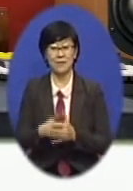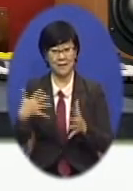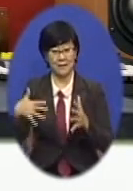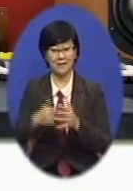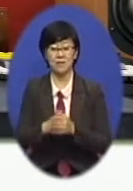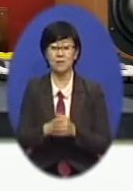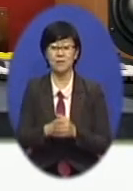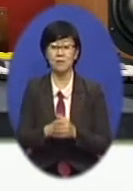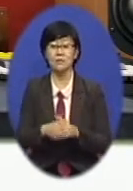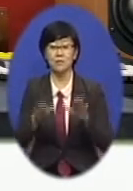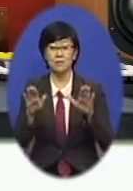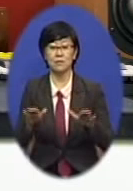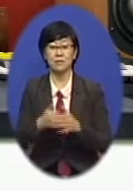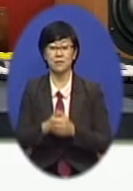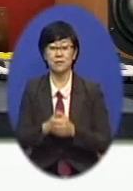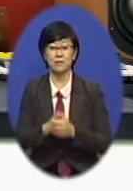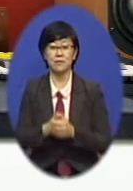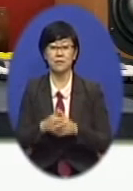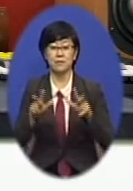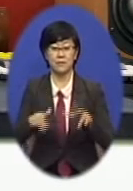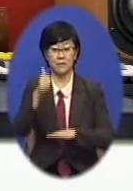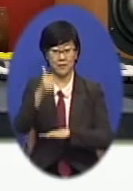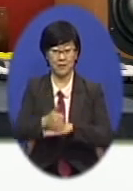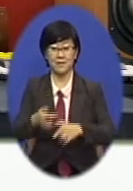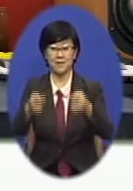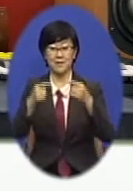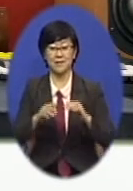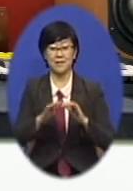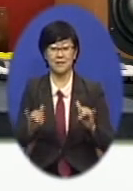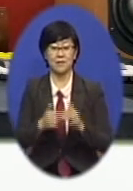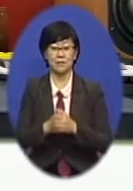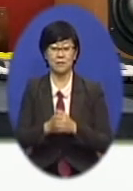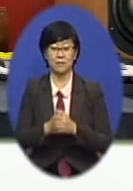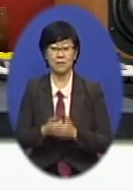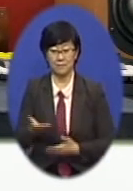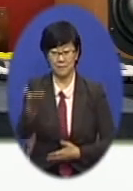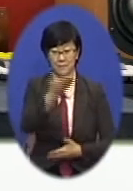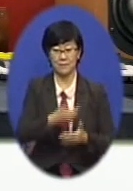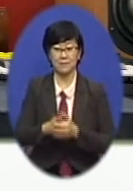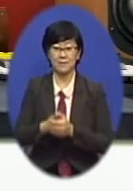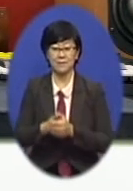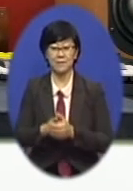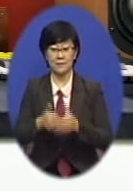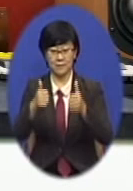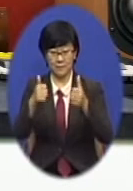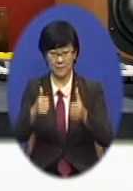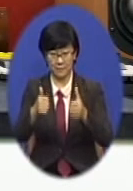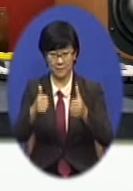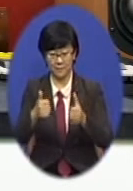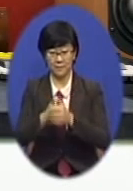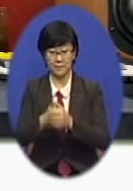돼요. 네. 오늘 이제 마지막 참가자가 남았는데요. 자 여러분 시청자